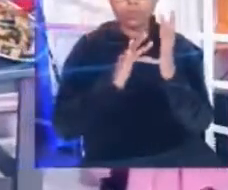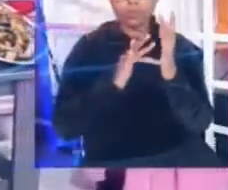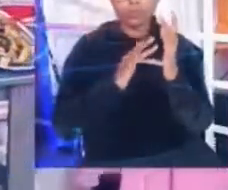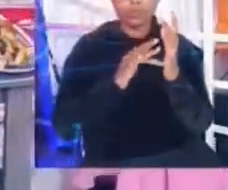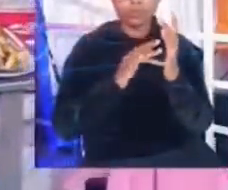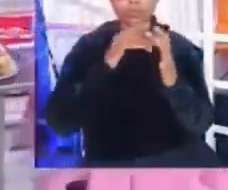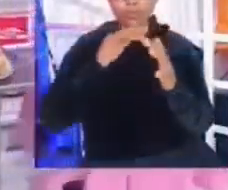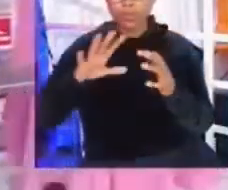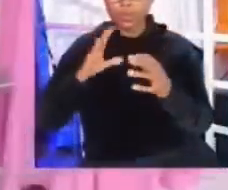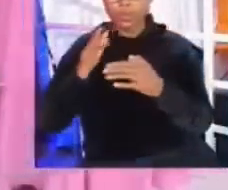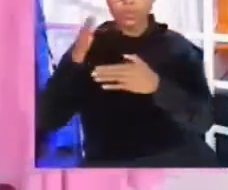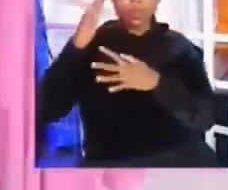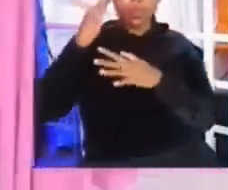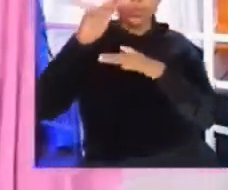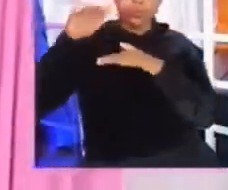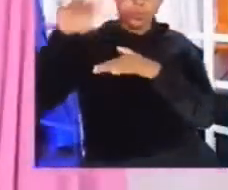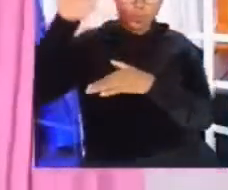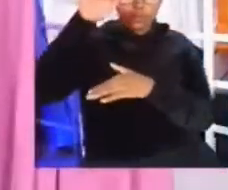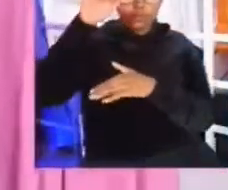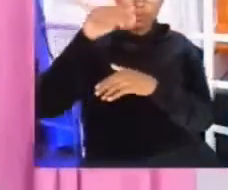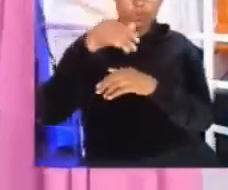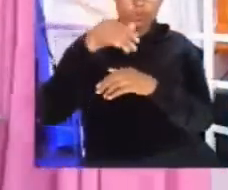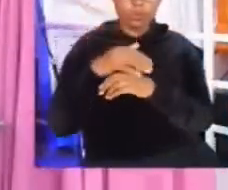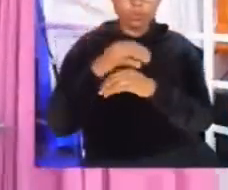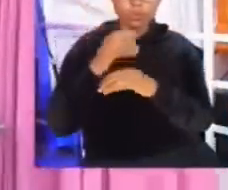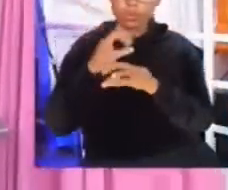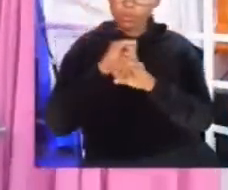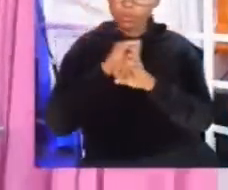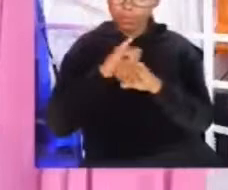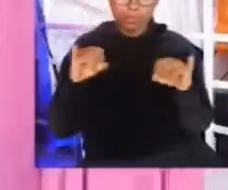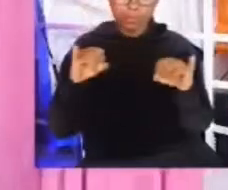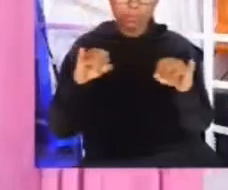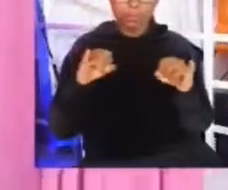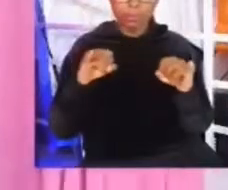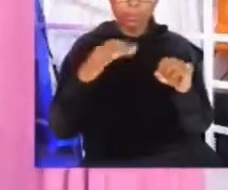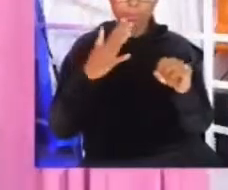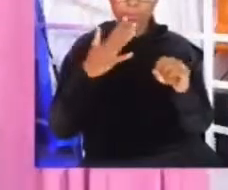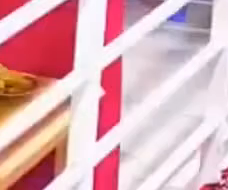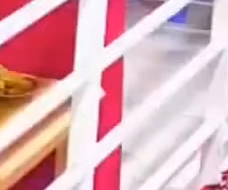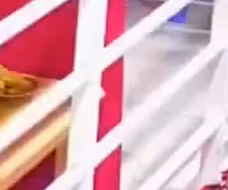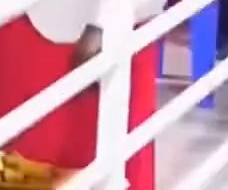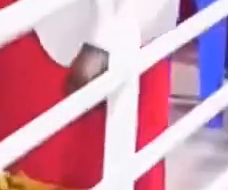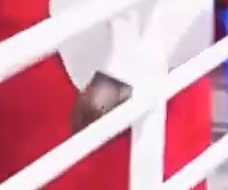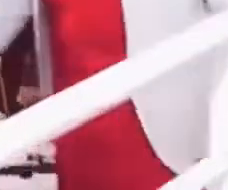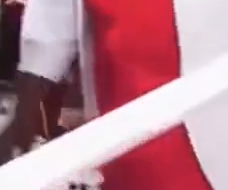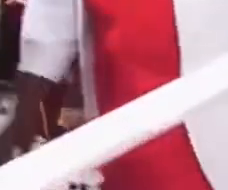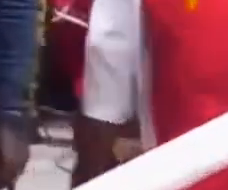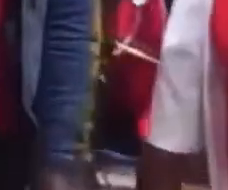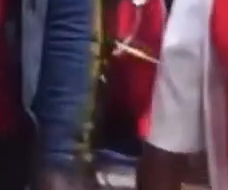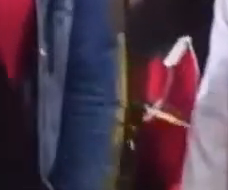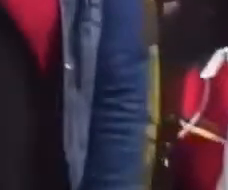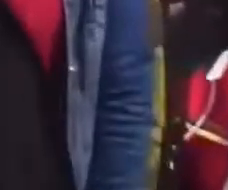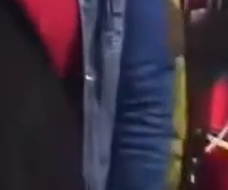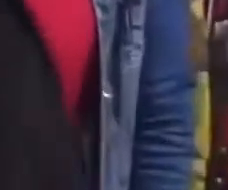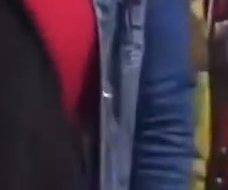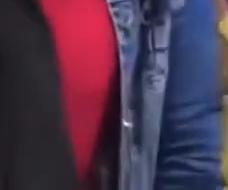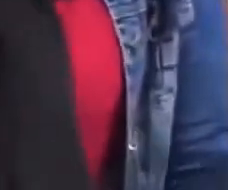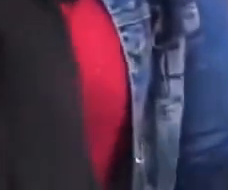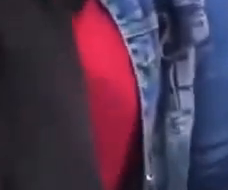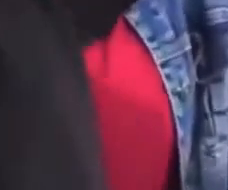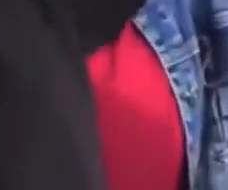weiguru muno. Dhakameno ni dhiragia. Ni amuraga na ni ohoraga. Na tulia niragia dhi tui